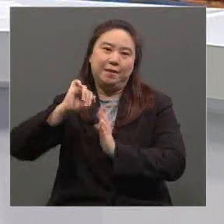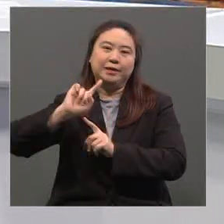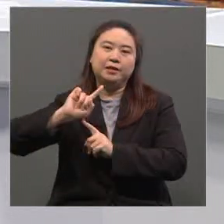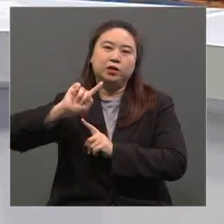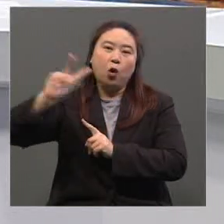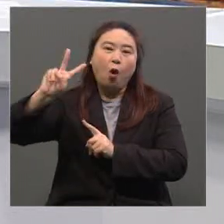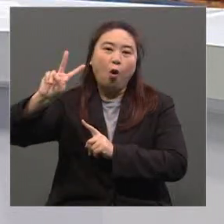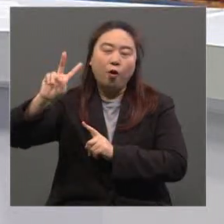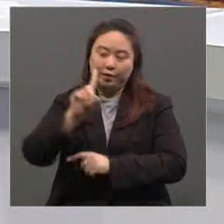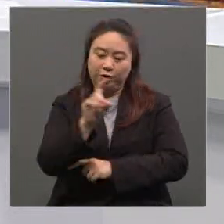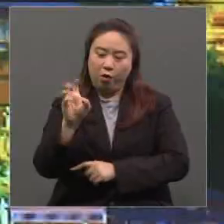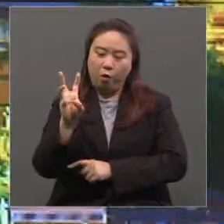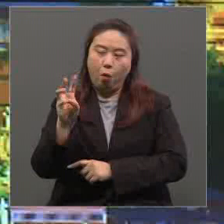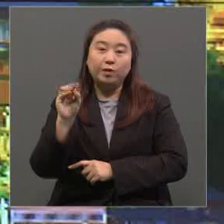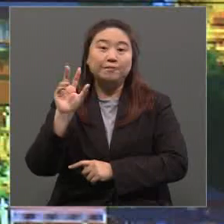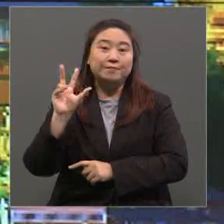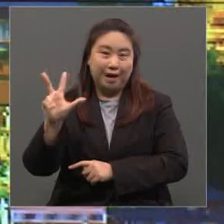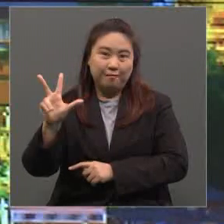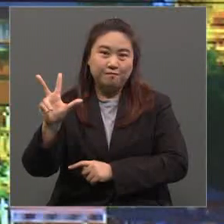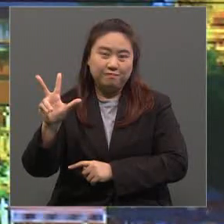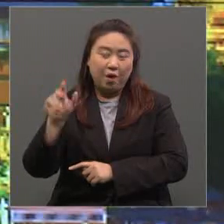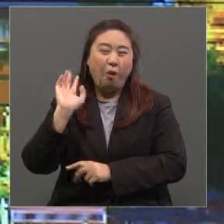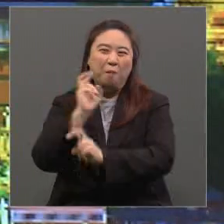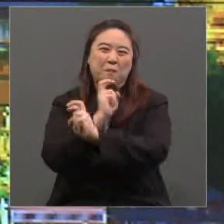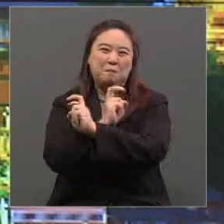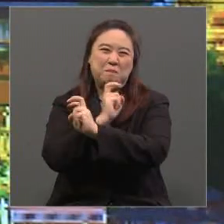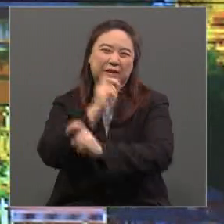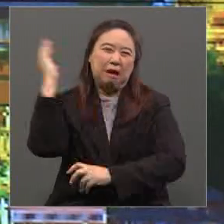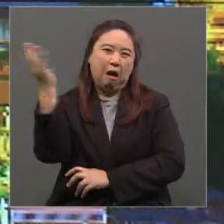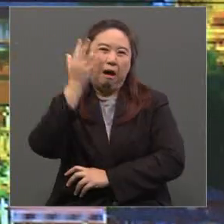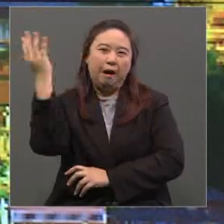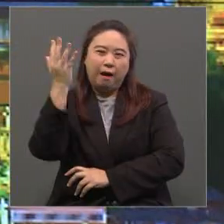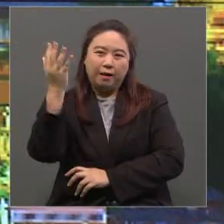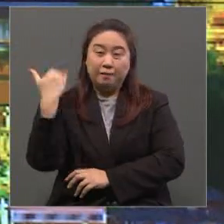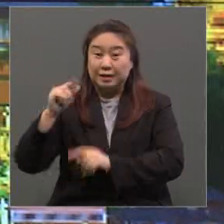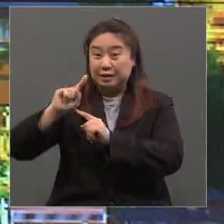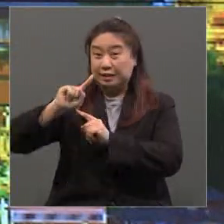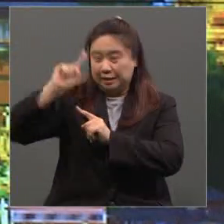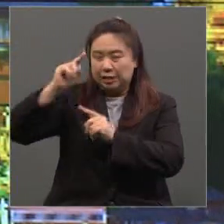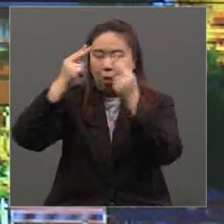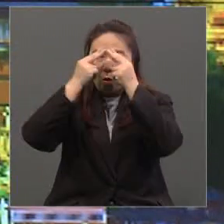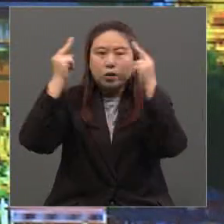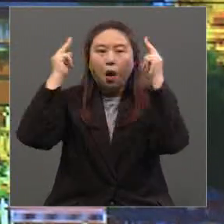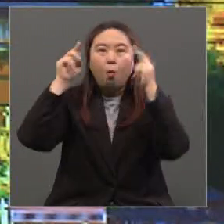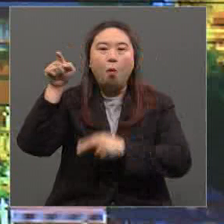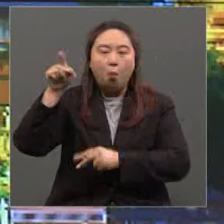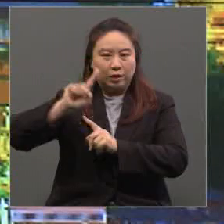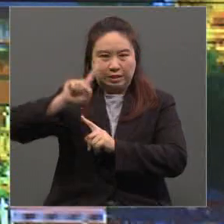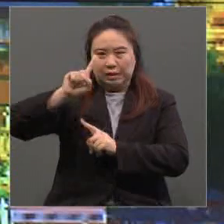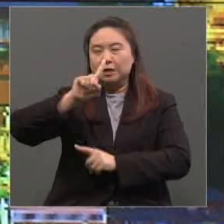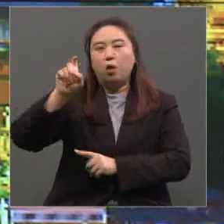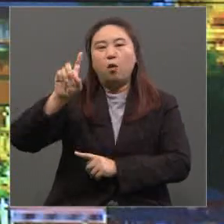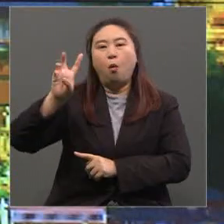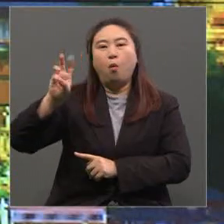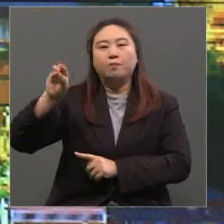ฮะ163นะครับสำหรับค่าความเป็นพิษเป็นรองอยู่แค่ระยะของซาอุดิอาระเบียเท่านั้นที่อยู่ที่ 169